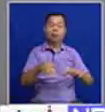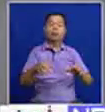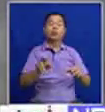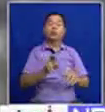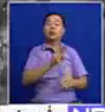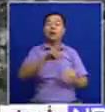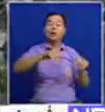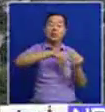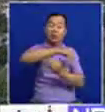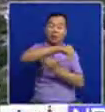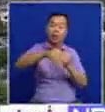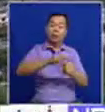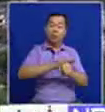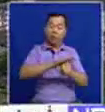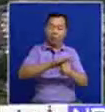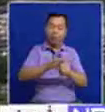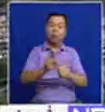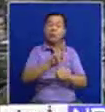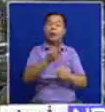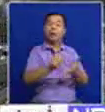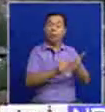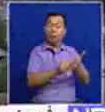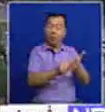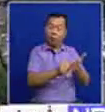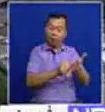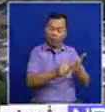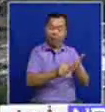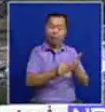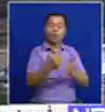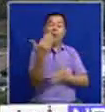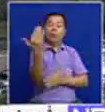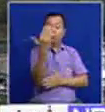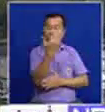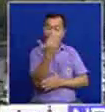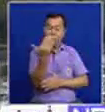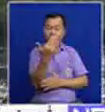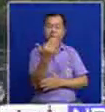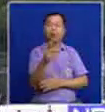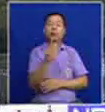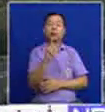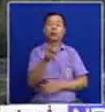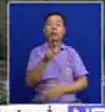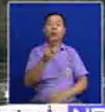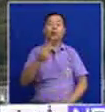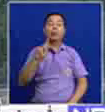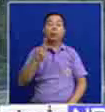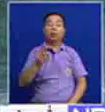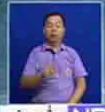โทรทัศน์รวมการเฉพาะกิจแห่งประเทศไทยรายงาน